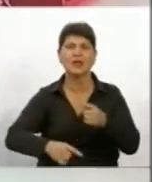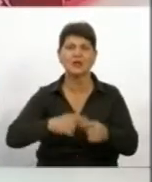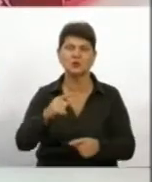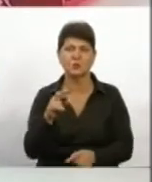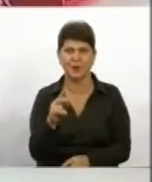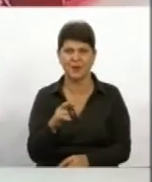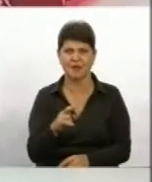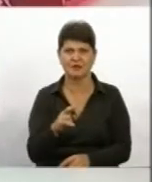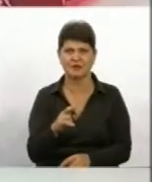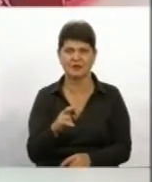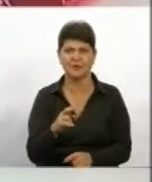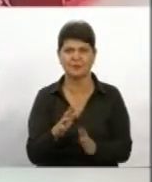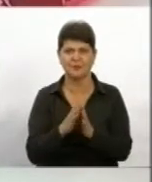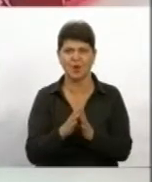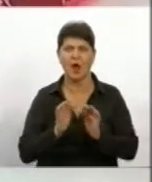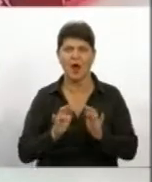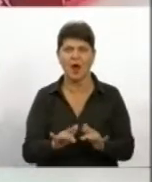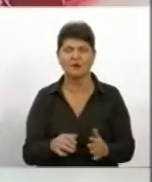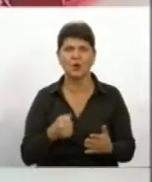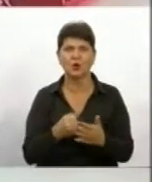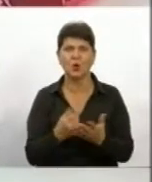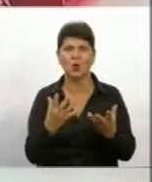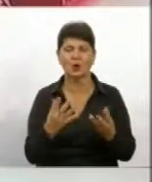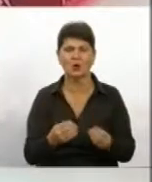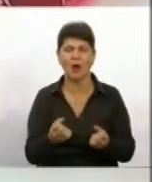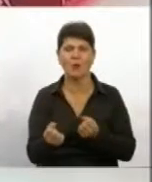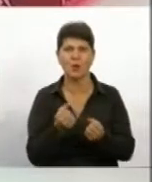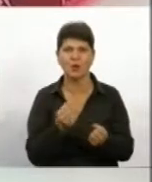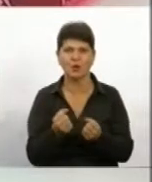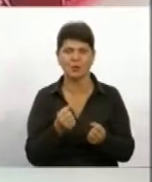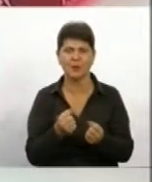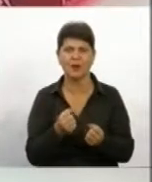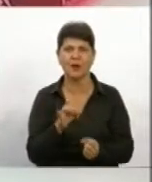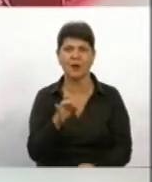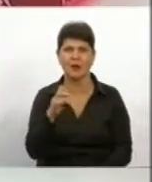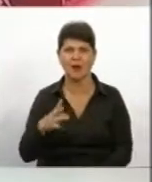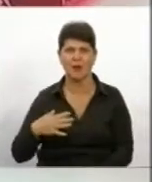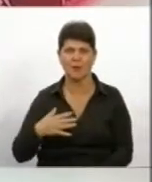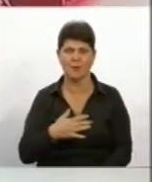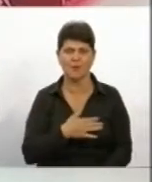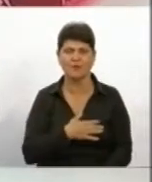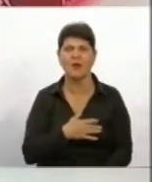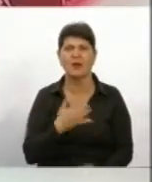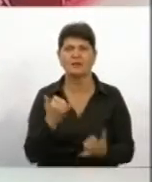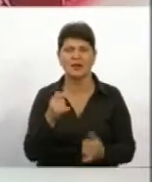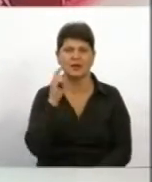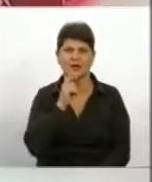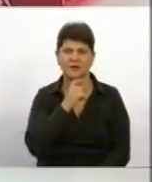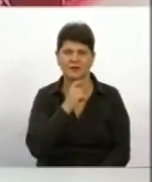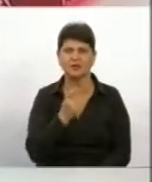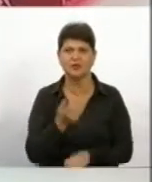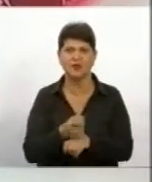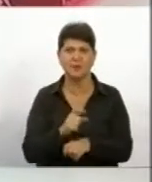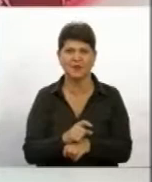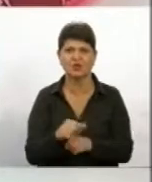онкології. Зорганізували акцію до Дня боротьби з раком молочної залози. Нині на Вінниччині 43,5 тисячі онкохворих, з них понад 6